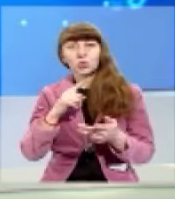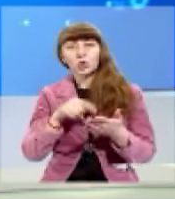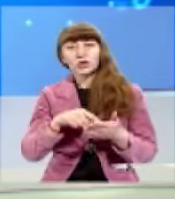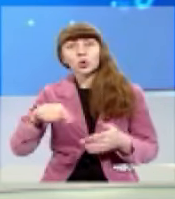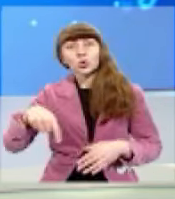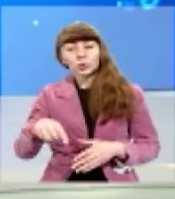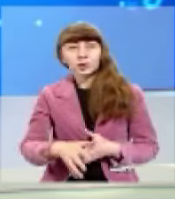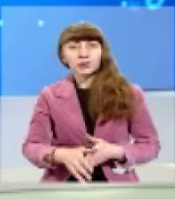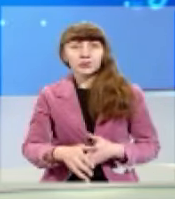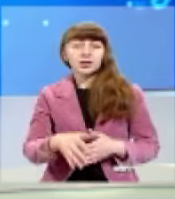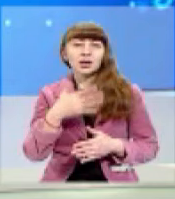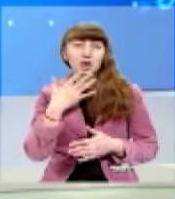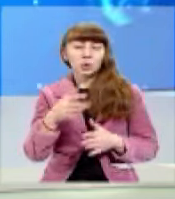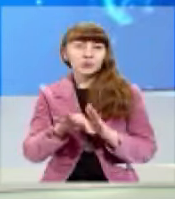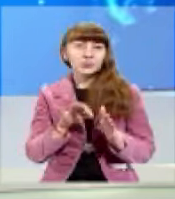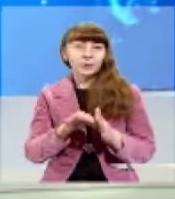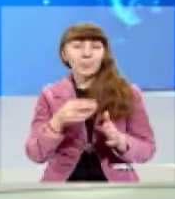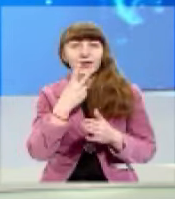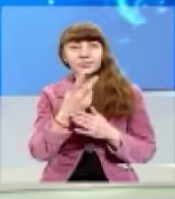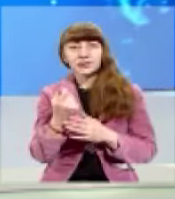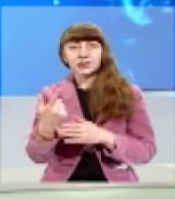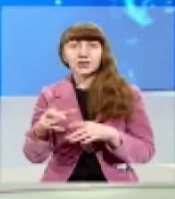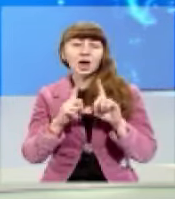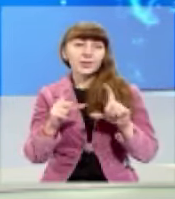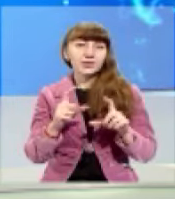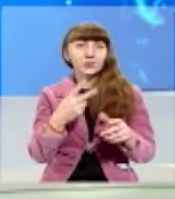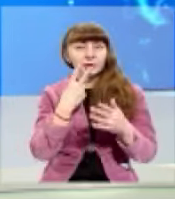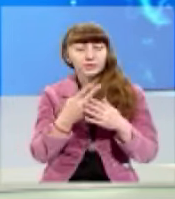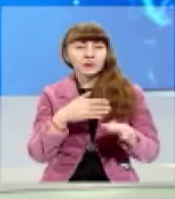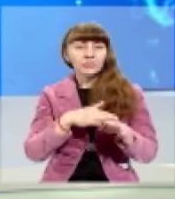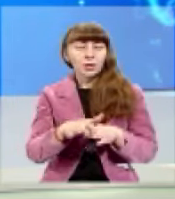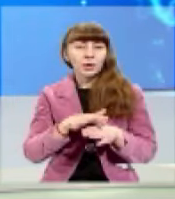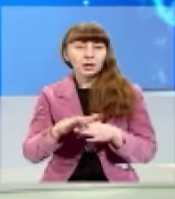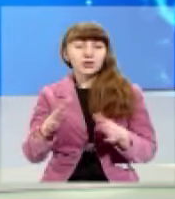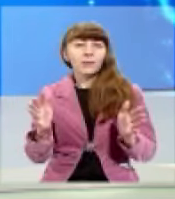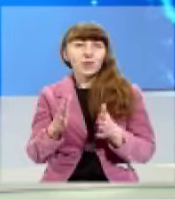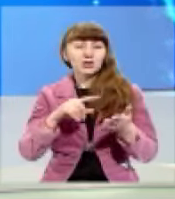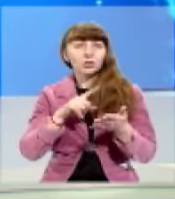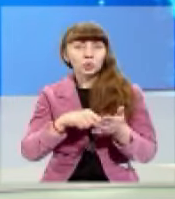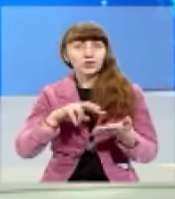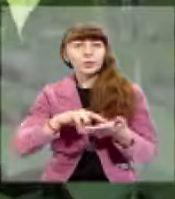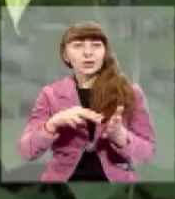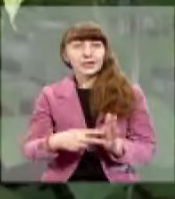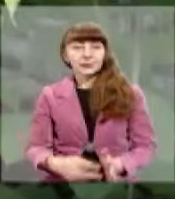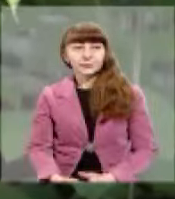город Рудный. Народные избранники посетили ряд объектов, ознакомились с реализуемыми в моногороде проектами.